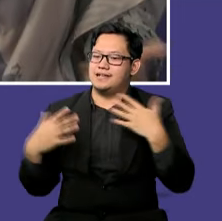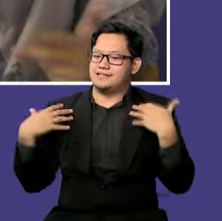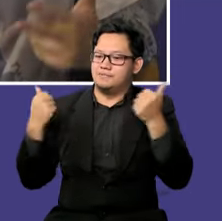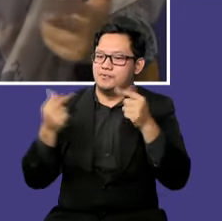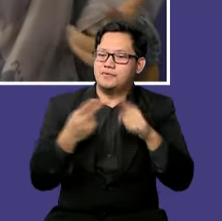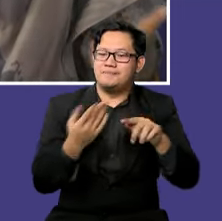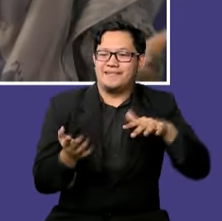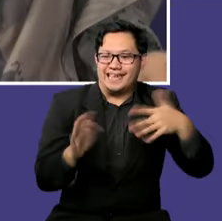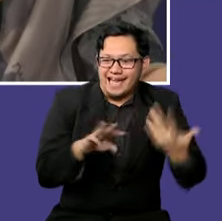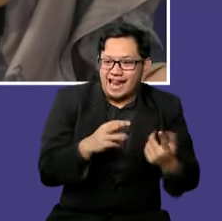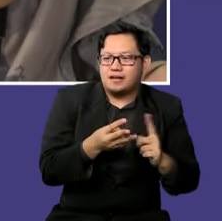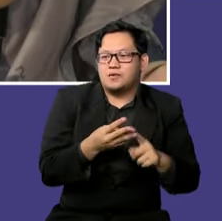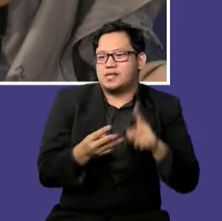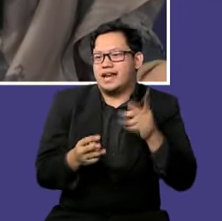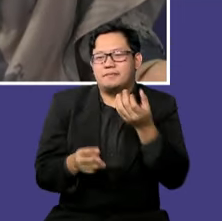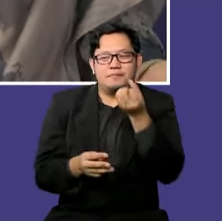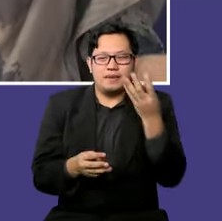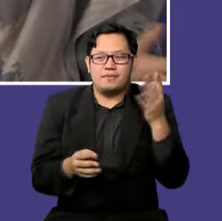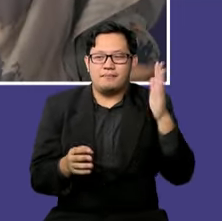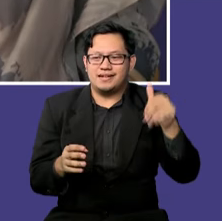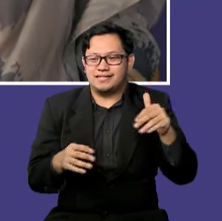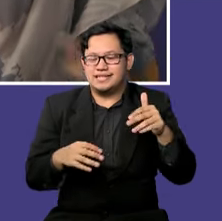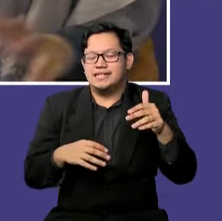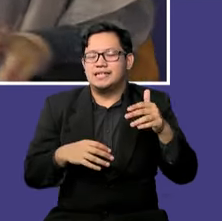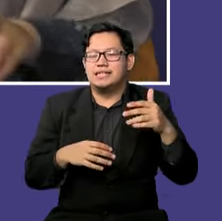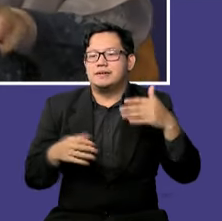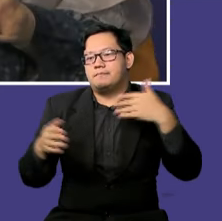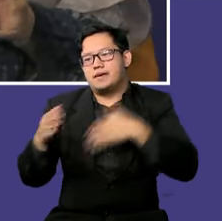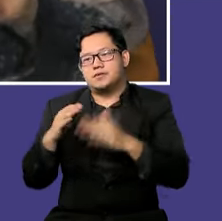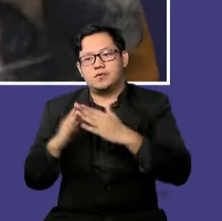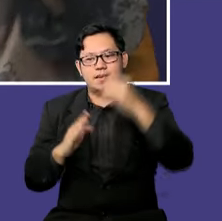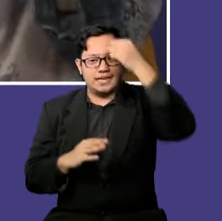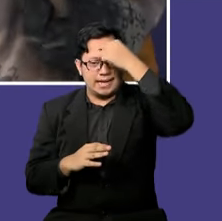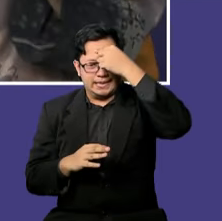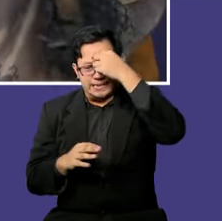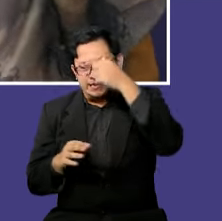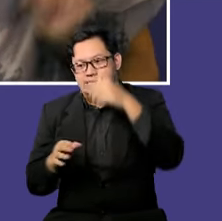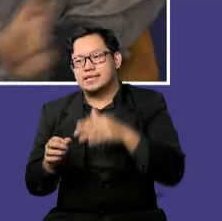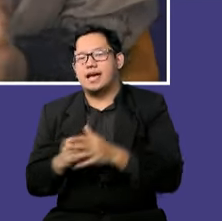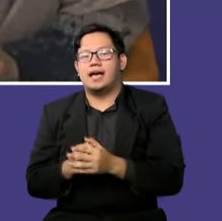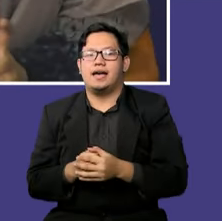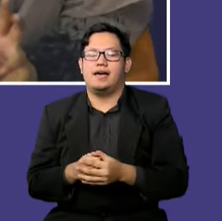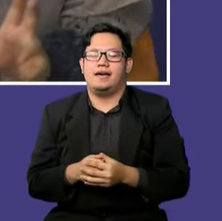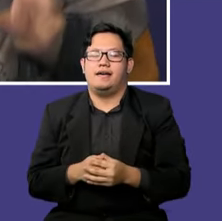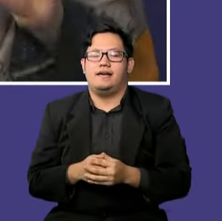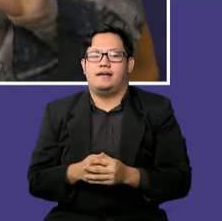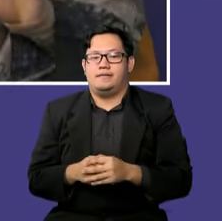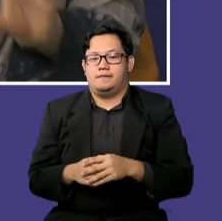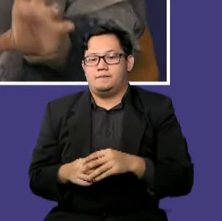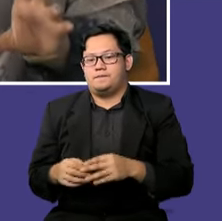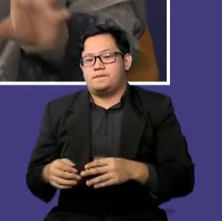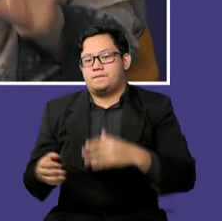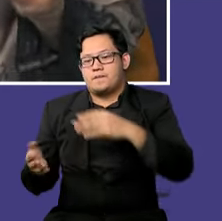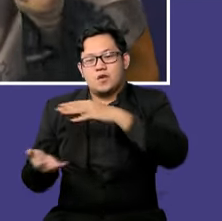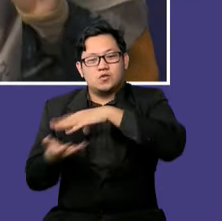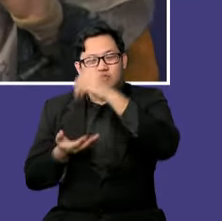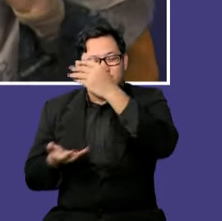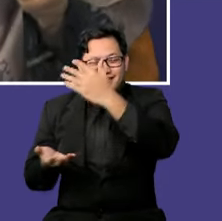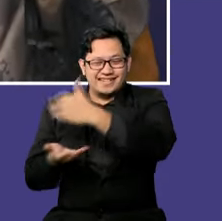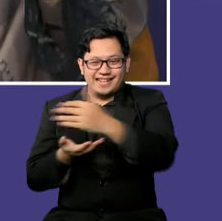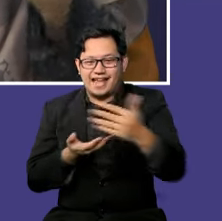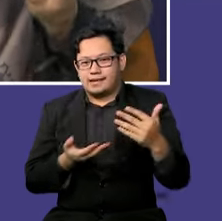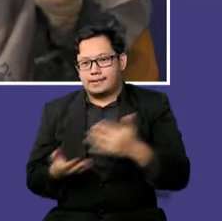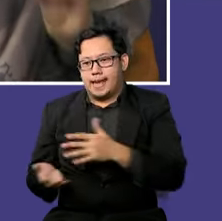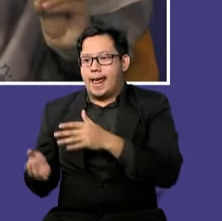meninggal Ada yang masih dalam perawatan baik Nah maka orang-orang yang dalam konteks Sumber data ini Sumber data dari laptop Sumber